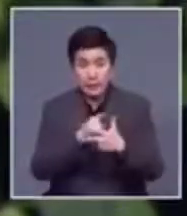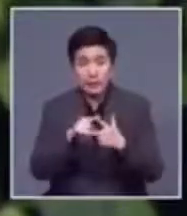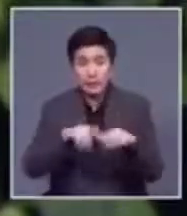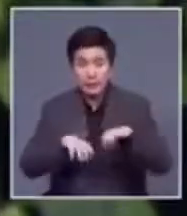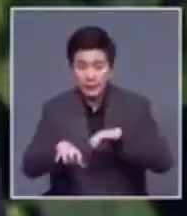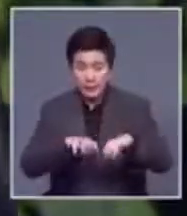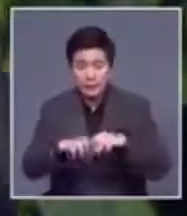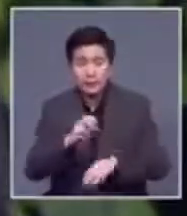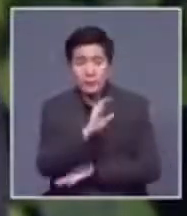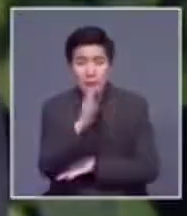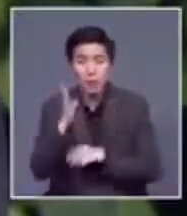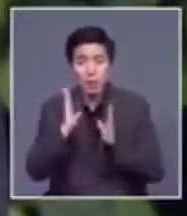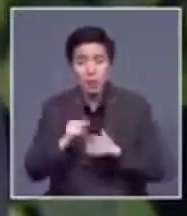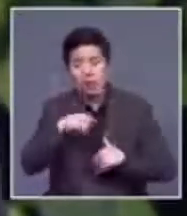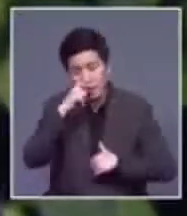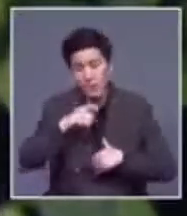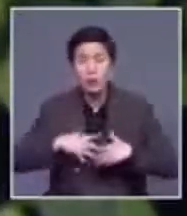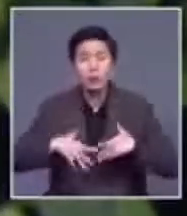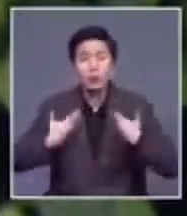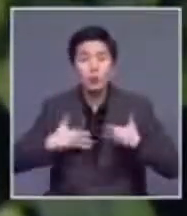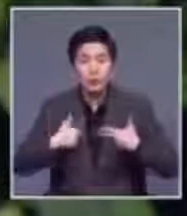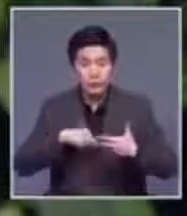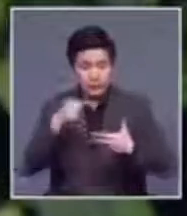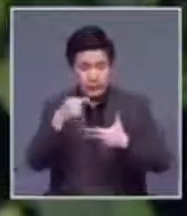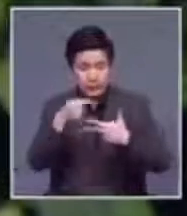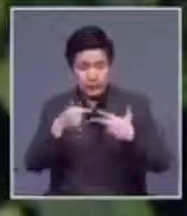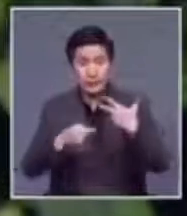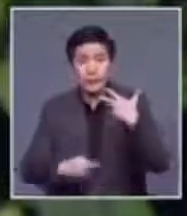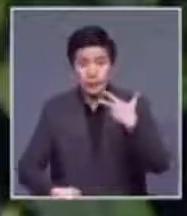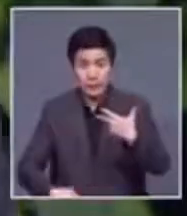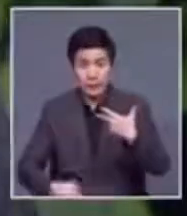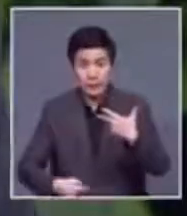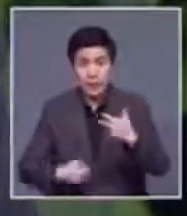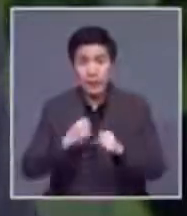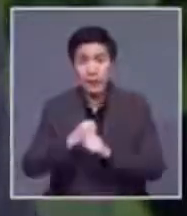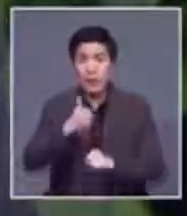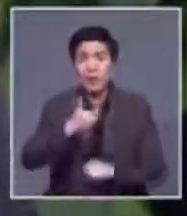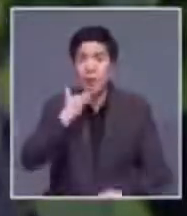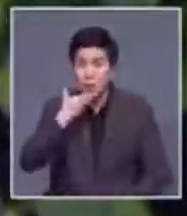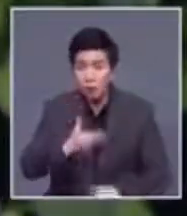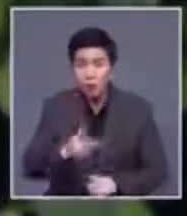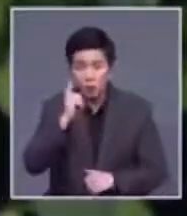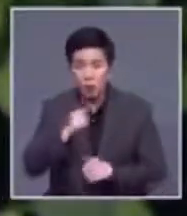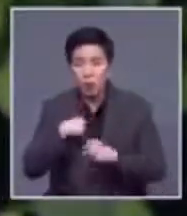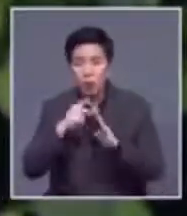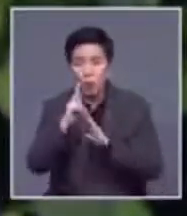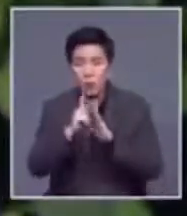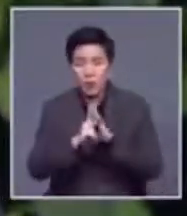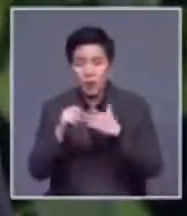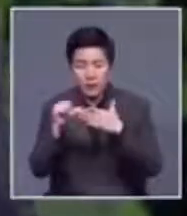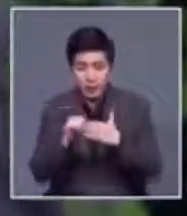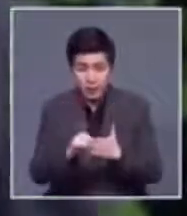การป่าไม้เพื่อให้คนไทยมีความสุขนี่3เรื่องจะทำสำเร็จได้และยั่งยืนได้ต้องมีการปฏิรูปด้านกฎหมายป่าไ